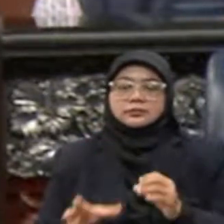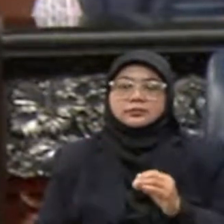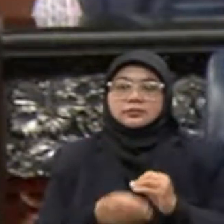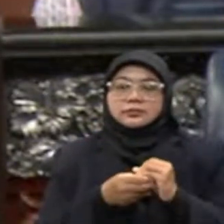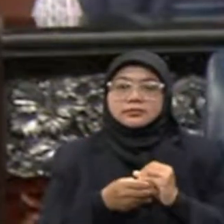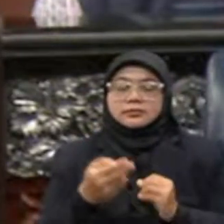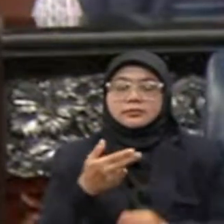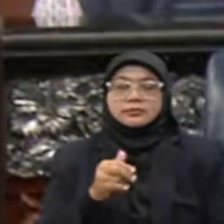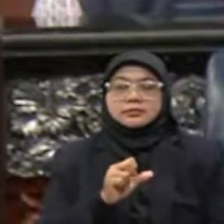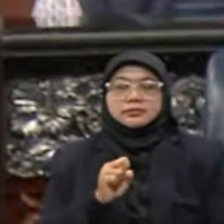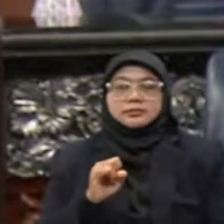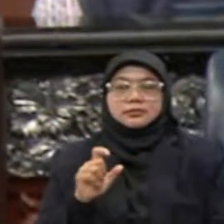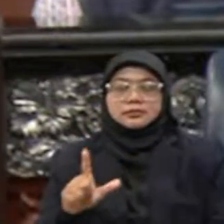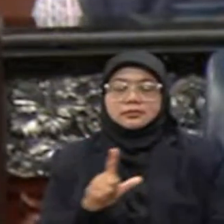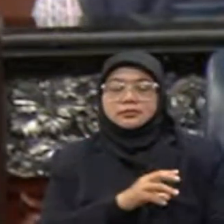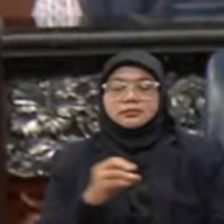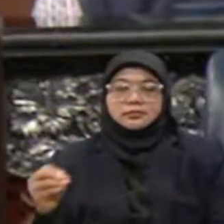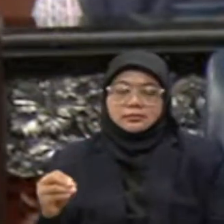hasil